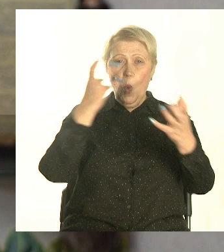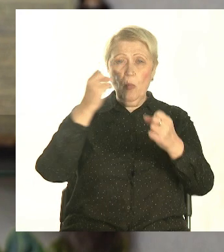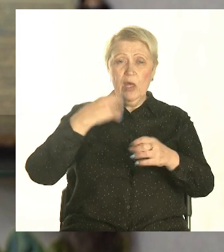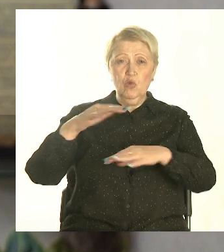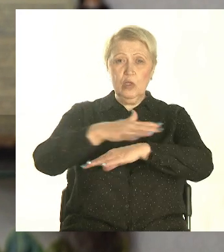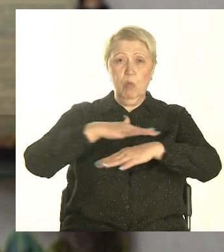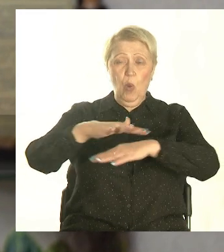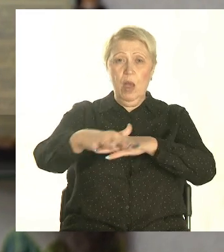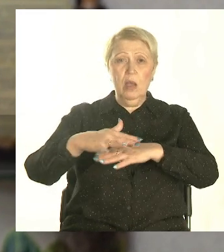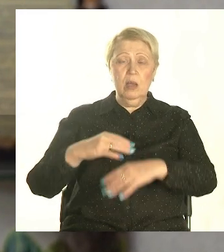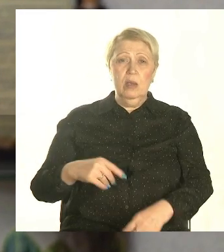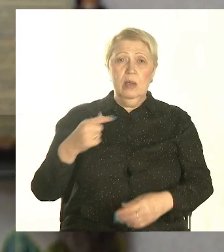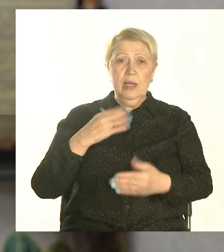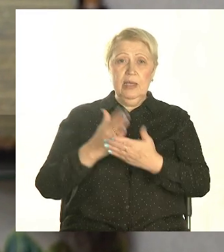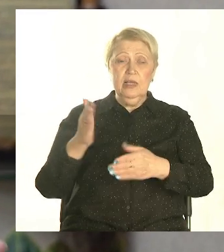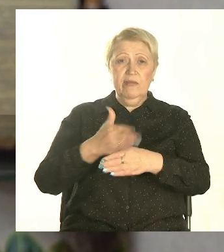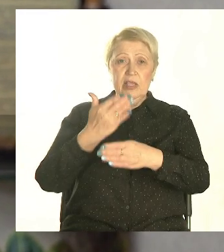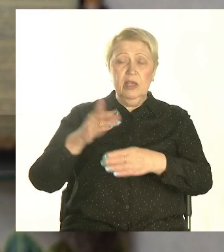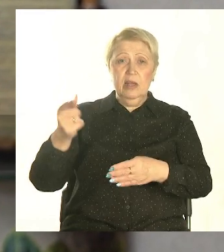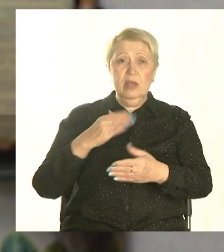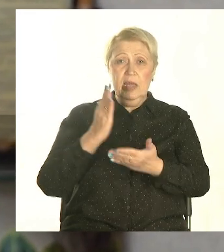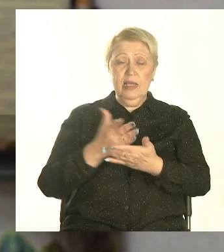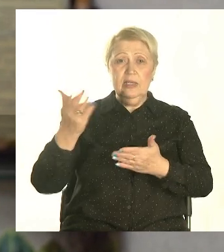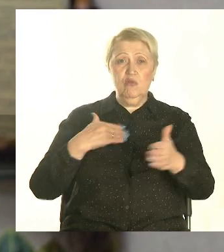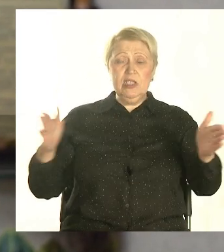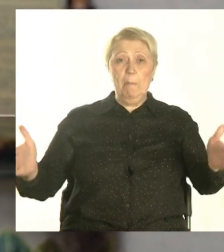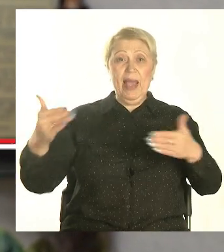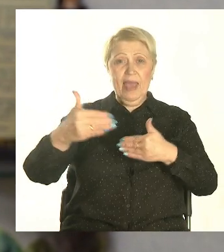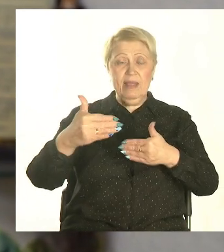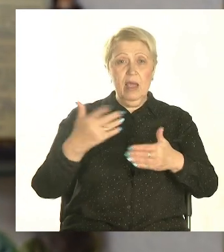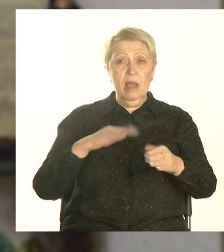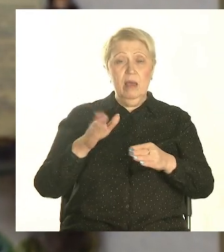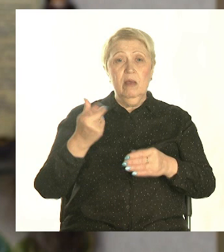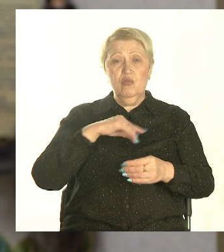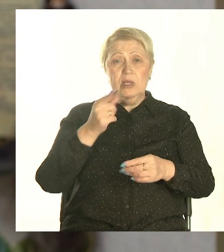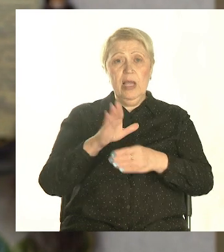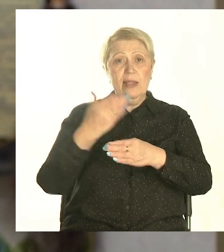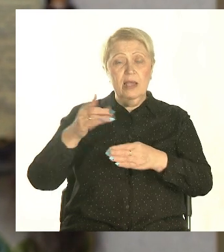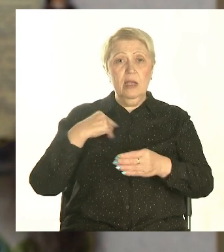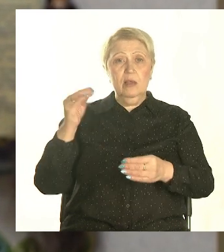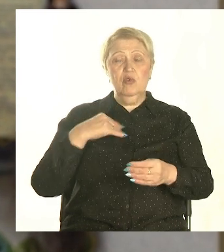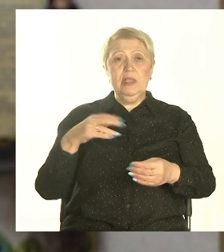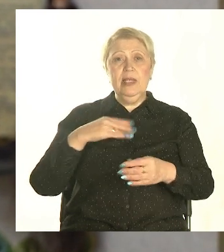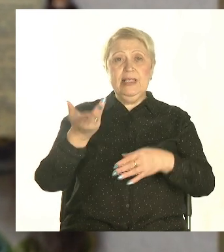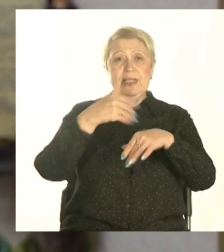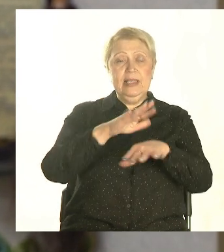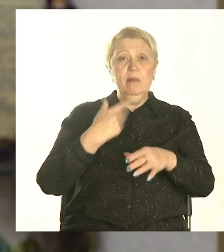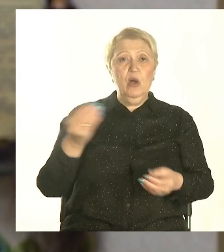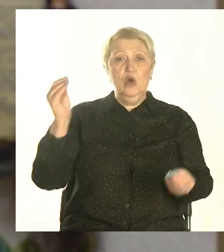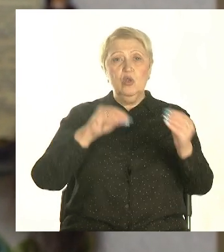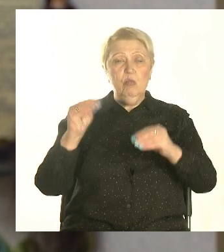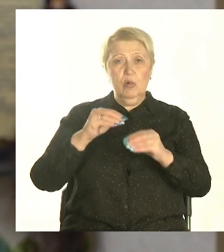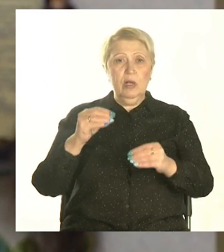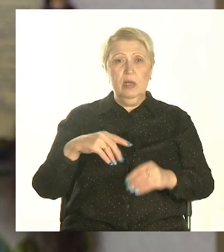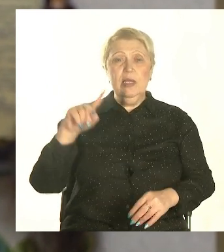поселках, в отдельных частных секторах пакетная система сбора мусора. С 1 декабря все будут